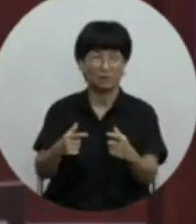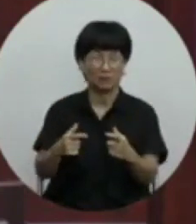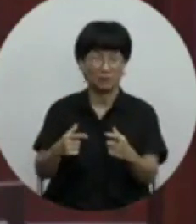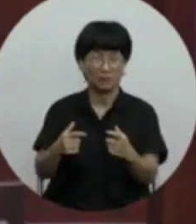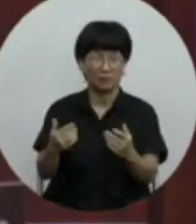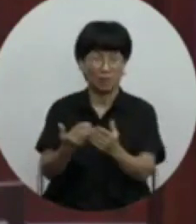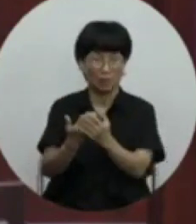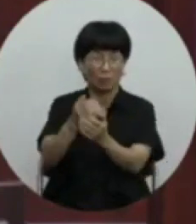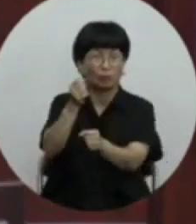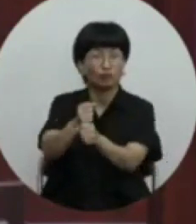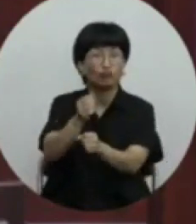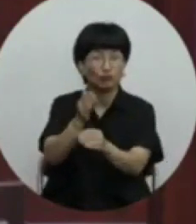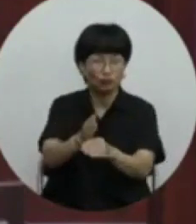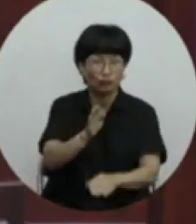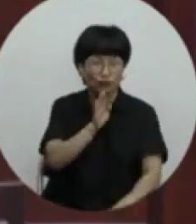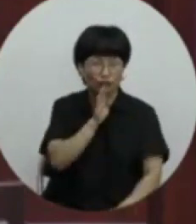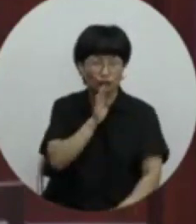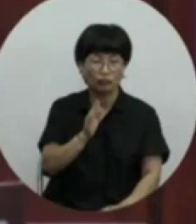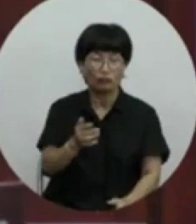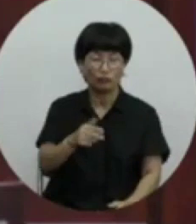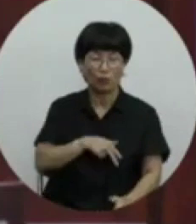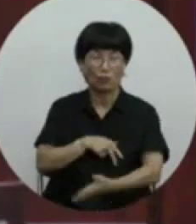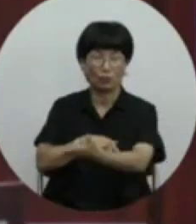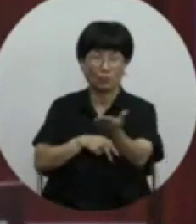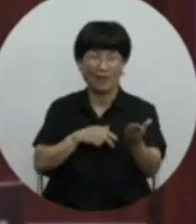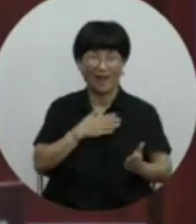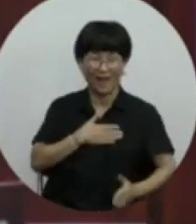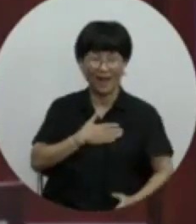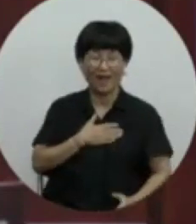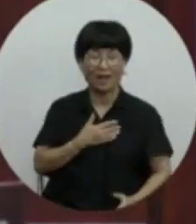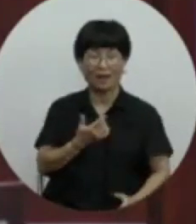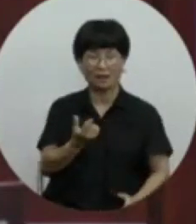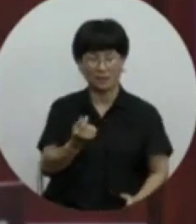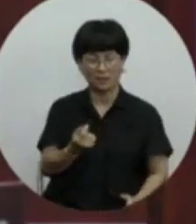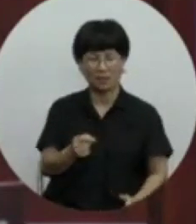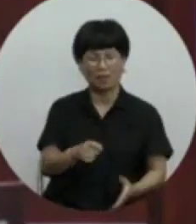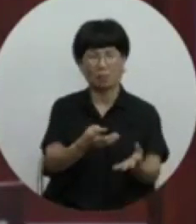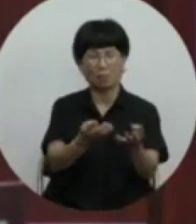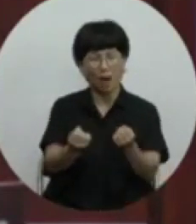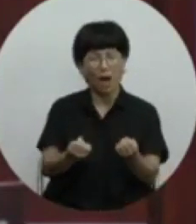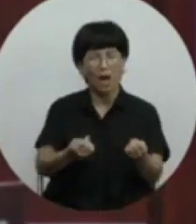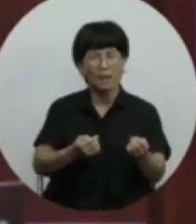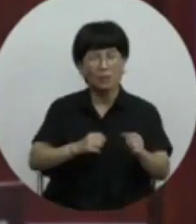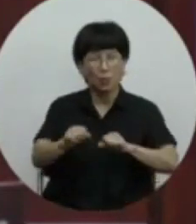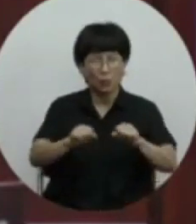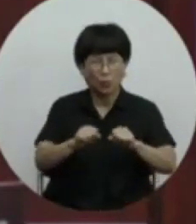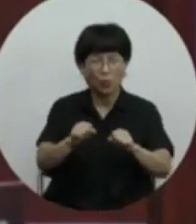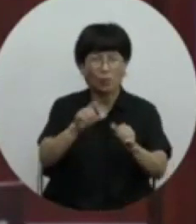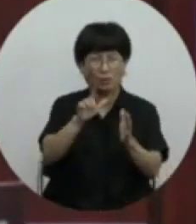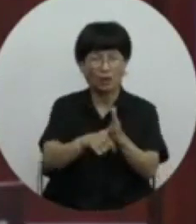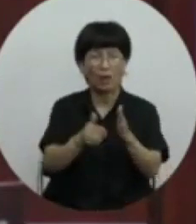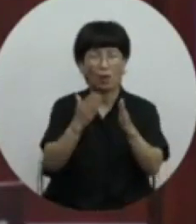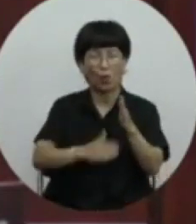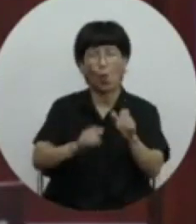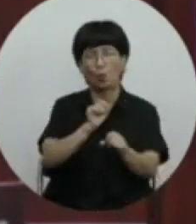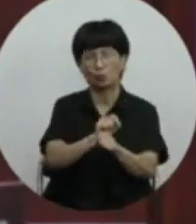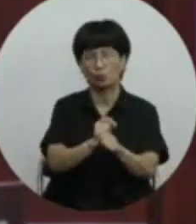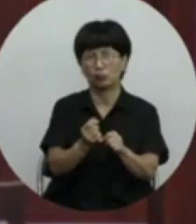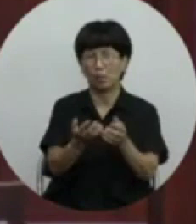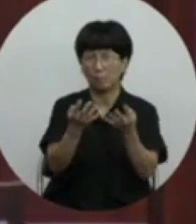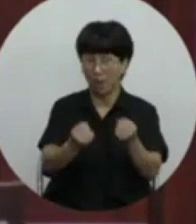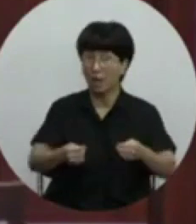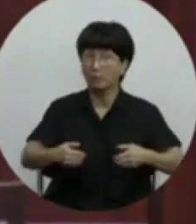의원님 여러분도 아시다시피 이렇게 많은 일을 하려면은 공직자가 더 많이 필요한데